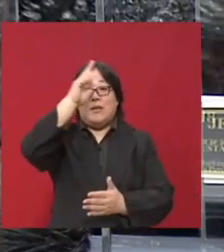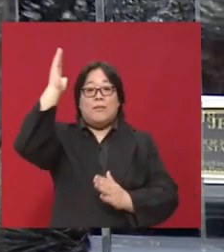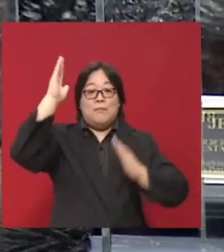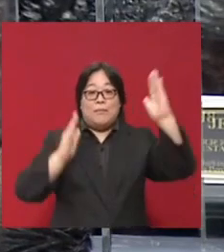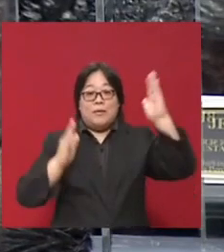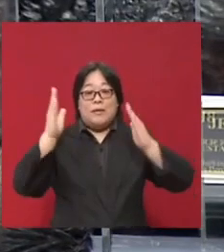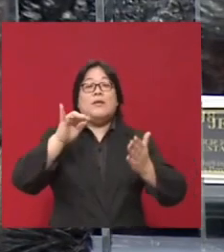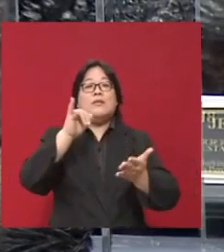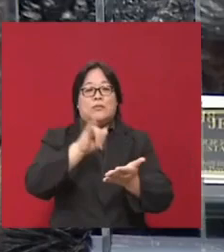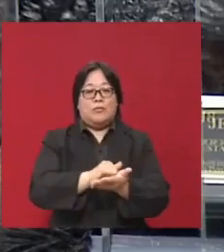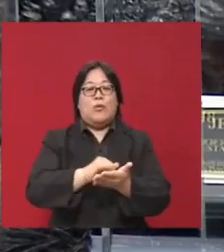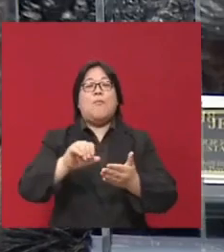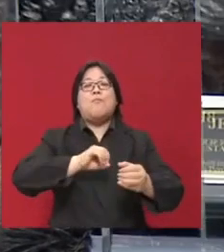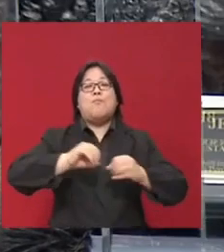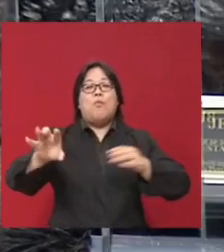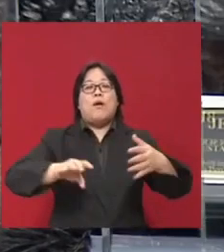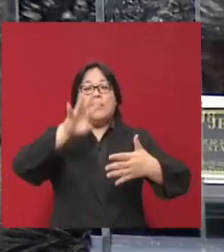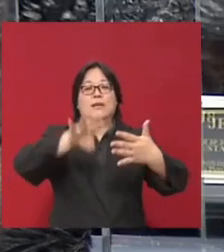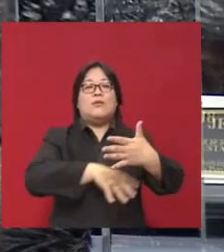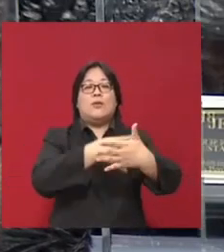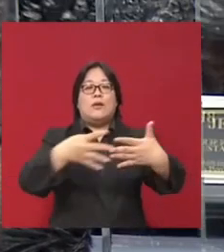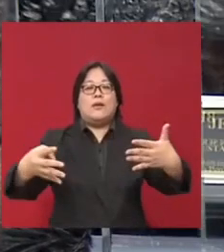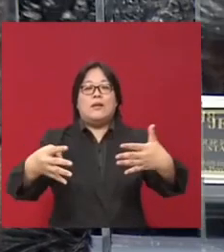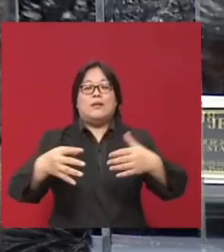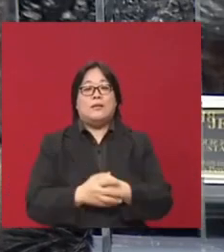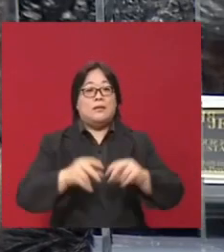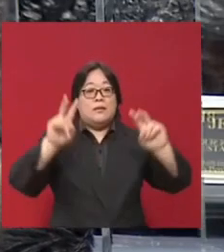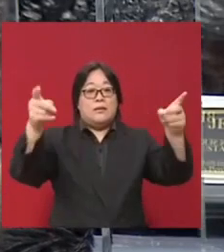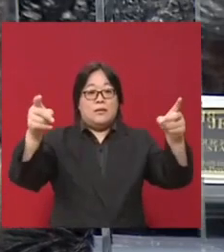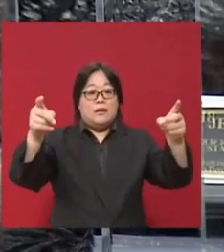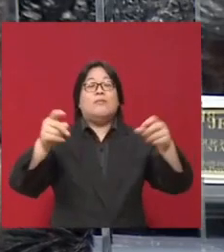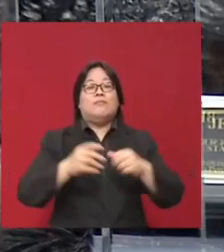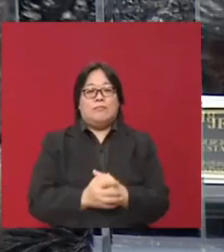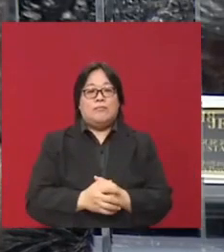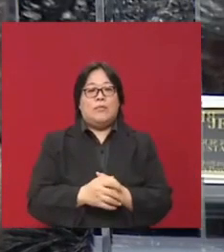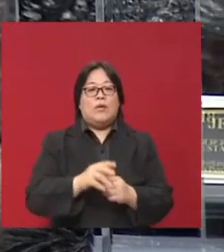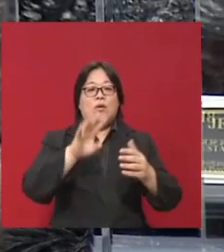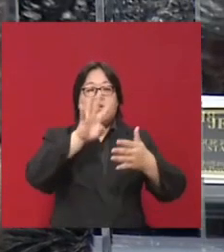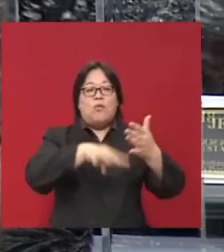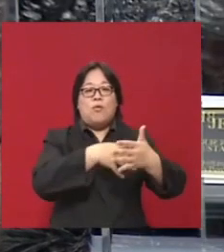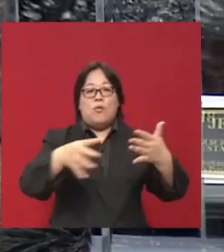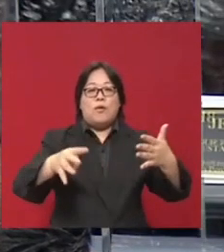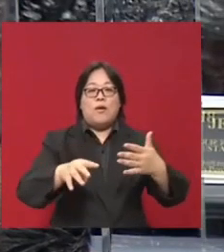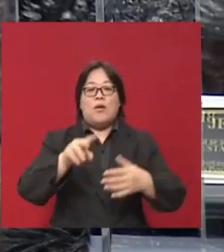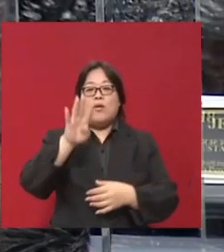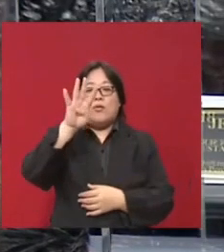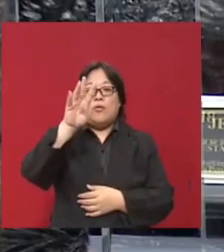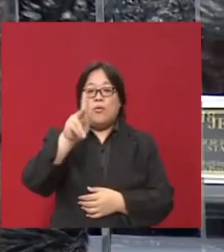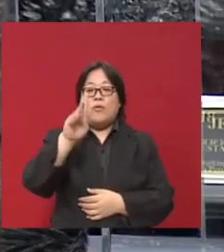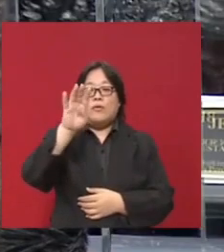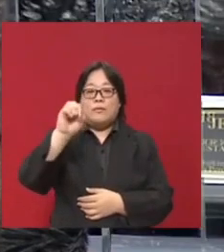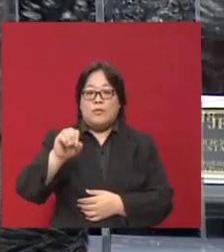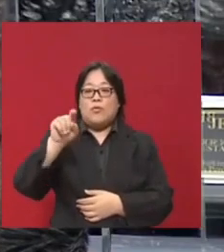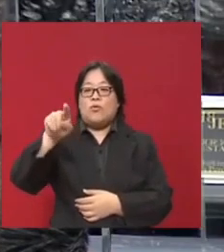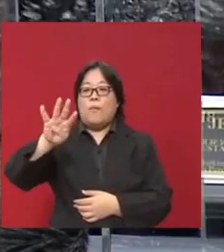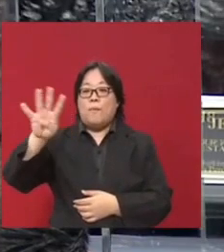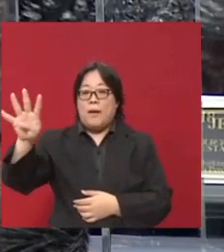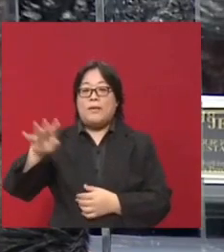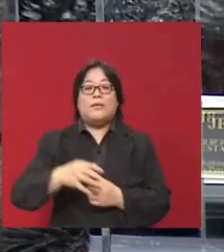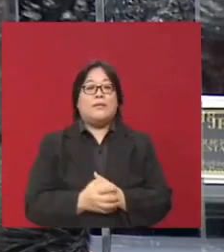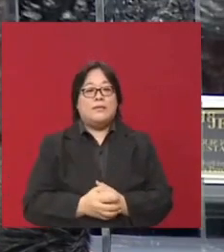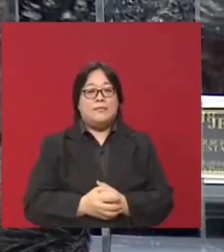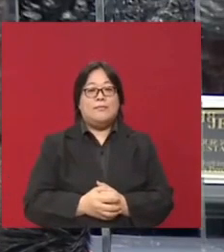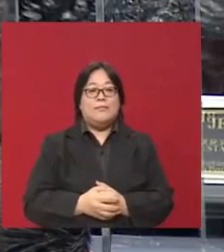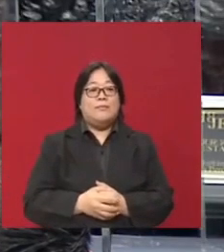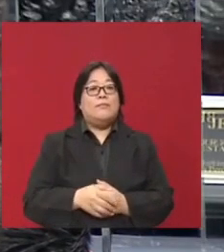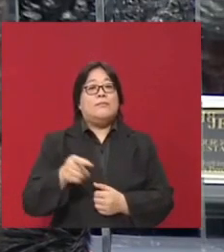dikategorikan sebagai buangan terjadul dengan keuangan terjadi Wales dabelyu 404 yakni buangan patogenik